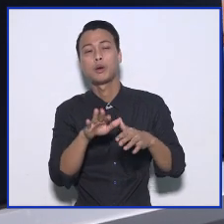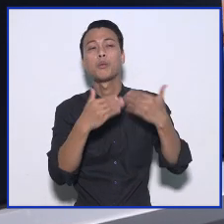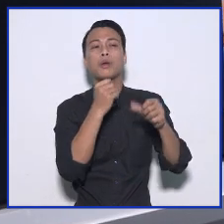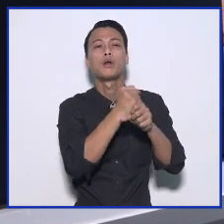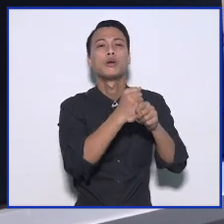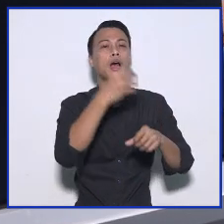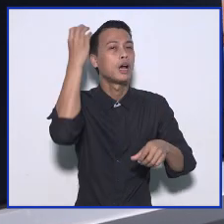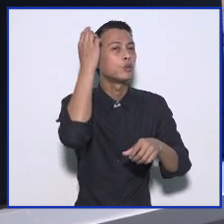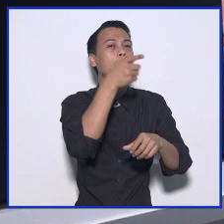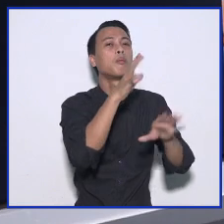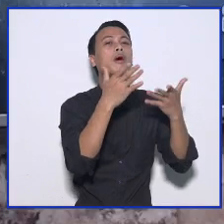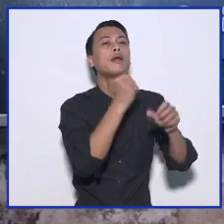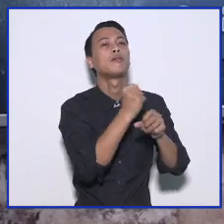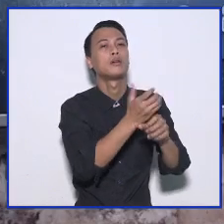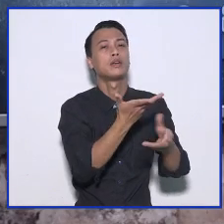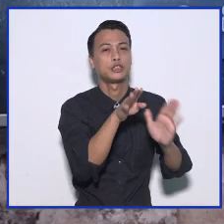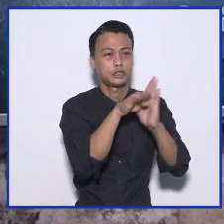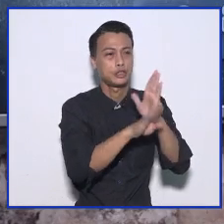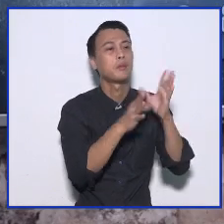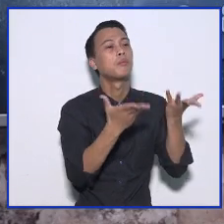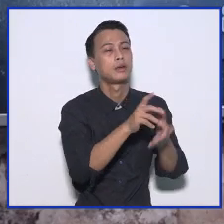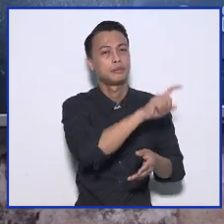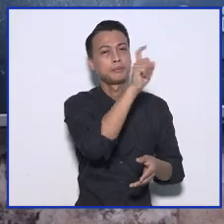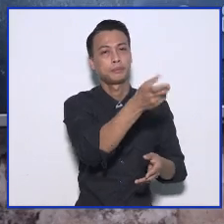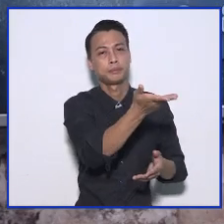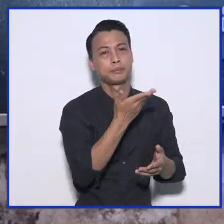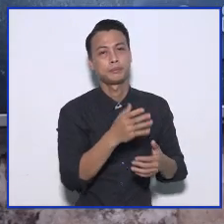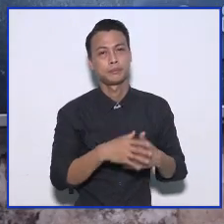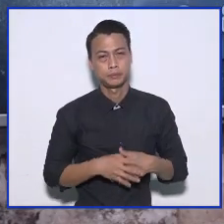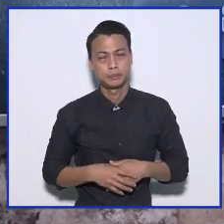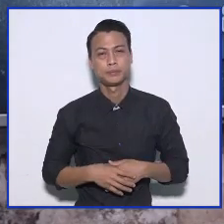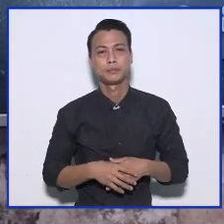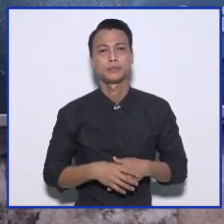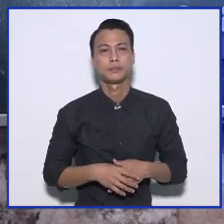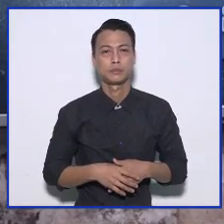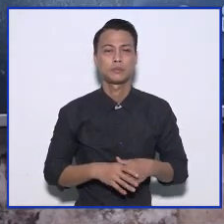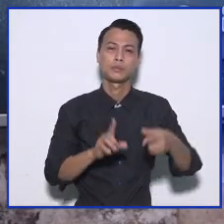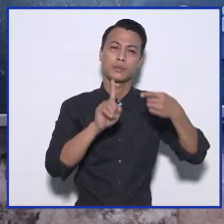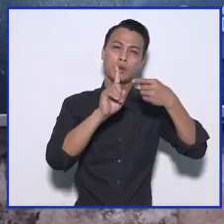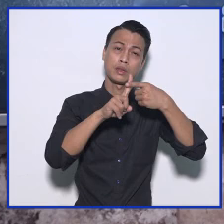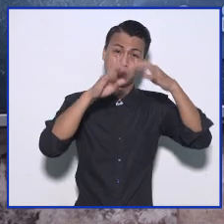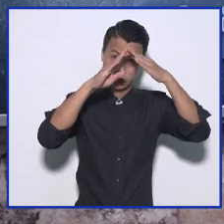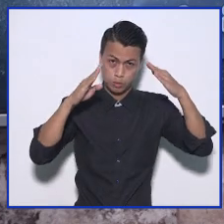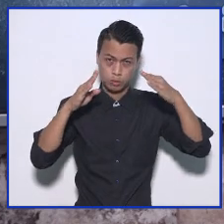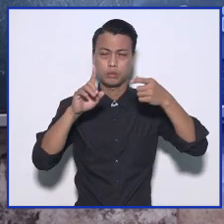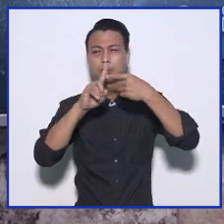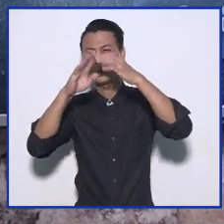အဲ့တော့ကျမတို့ဘက်ကဒီ3ပိုင်းနဲ့ပတ်သက်ပြီးတော့မှဘာတွေလုပ်နေတာရှိပါလဲထပ်ပြီးတော့မှကောင်းအောင်လုပ်ဖို့အစီအစဉ်တွေရှိပါသ